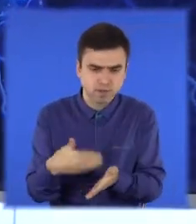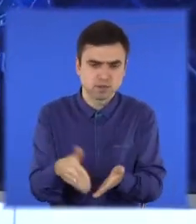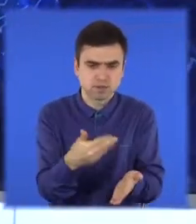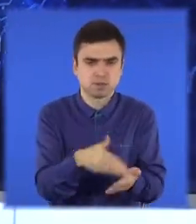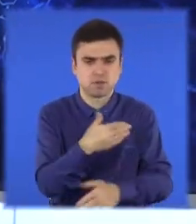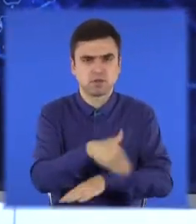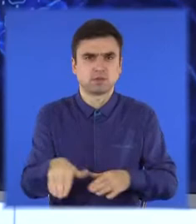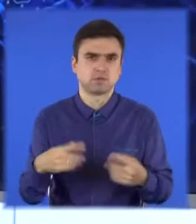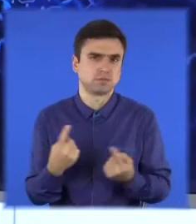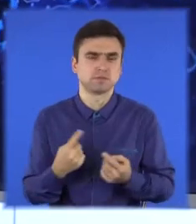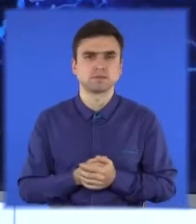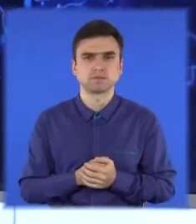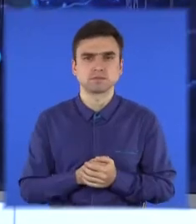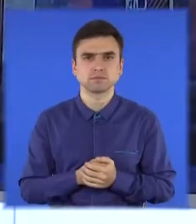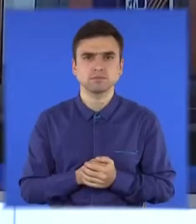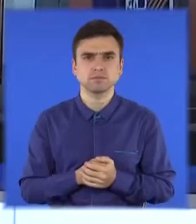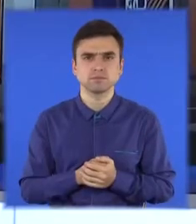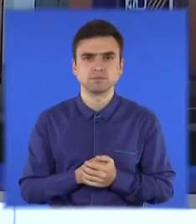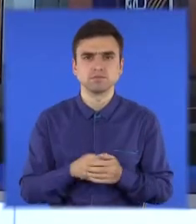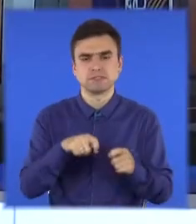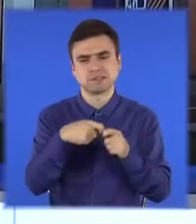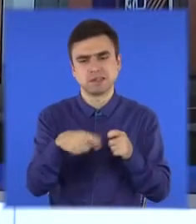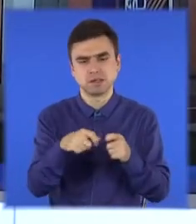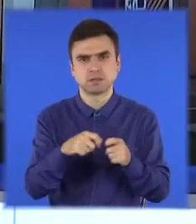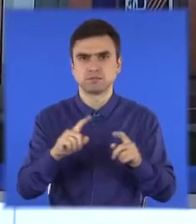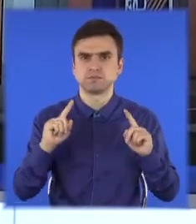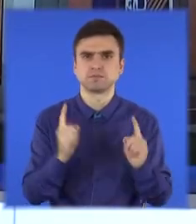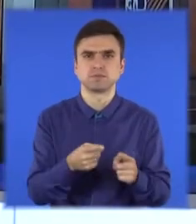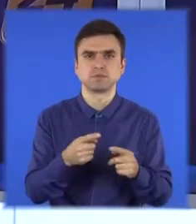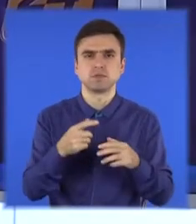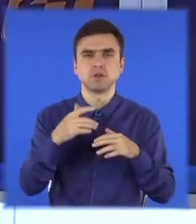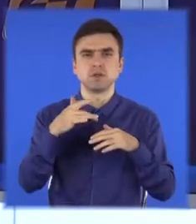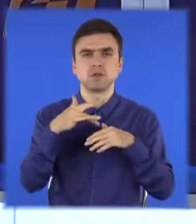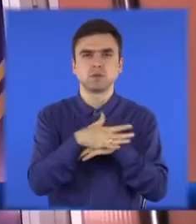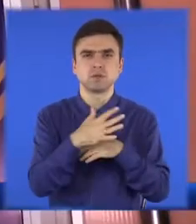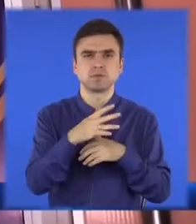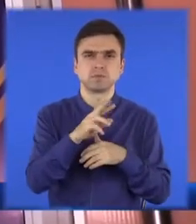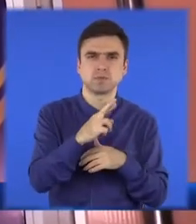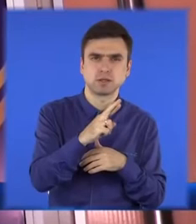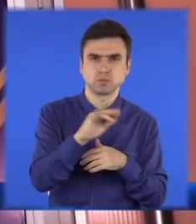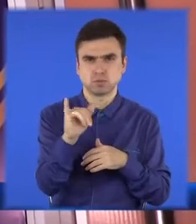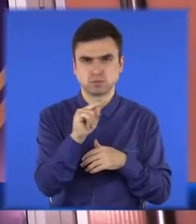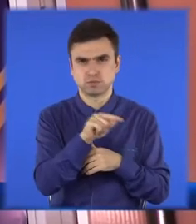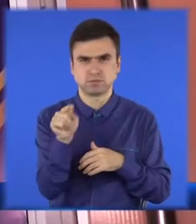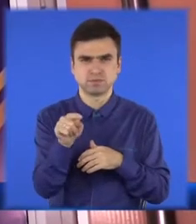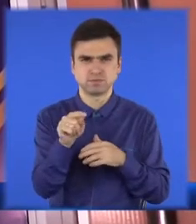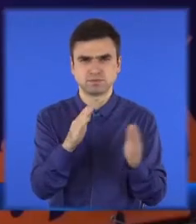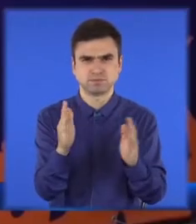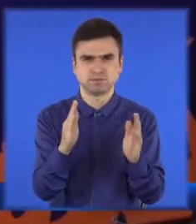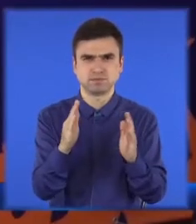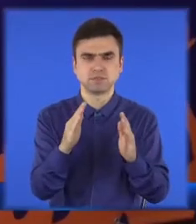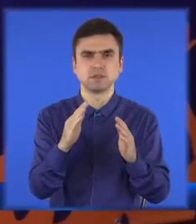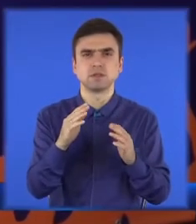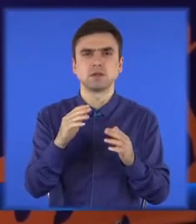Карти на стіл. У ніч з п'ятниці на суботу по вулиці Лермонтова співробітники Криворізького відділу поліції накрили